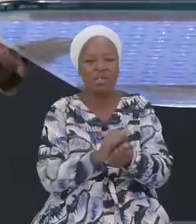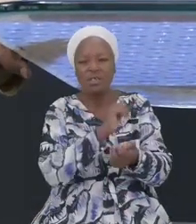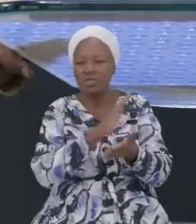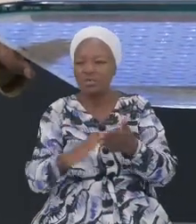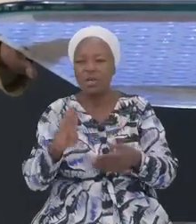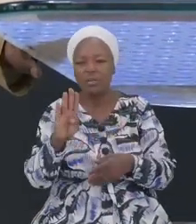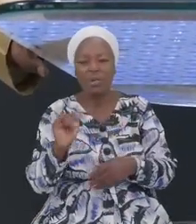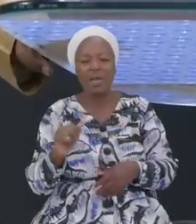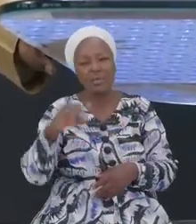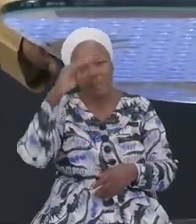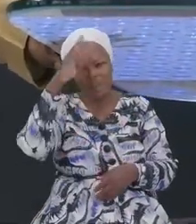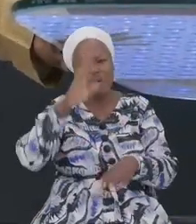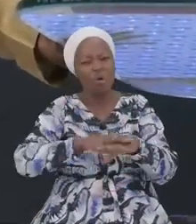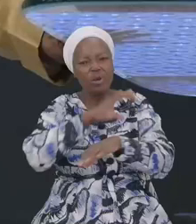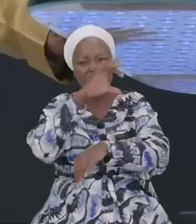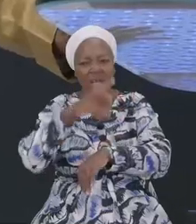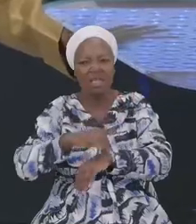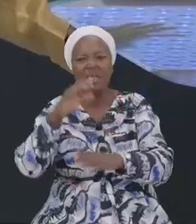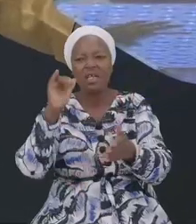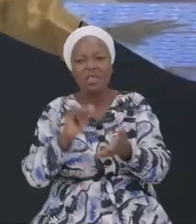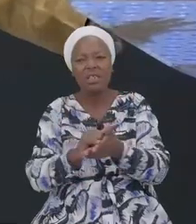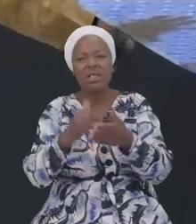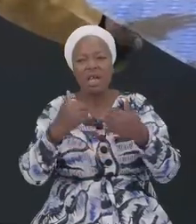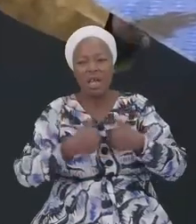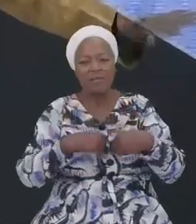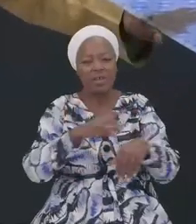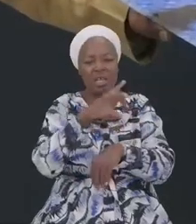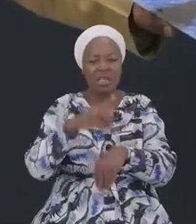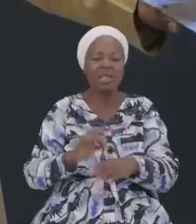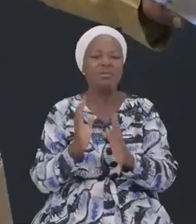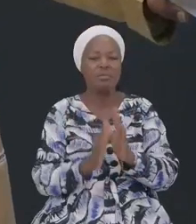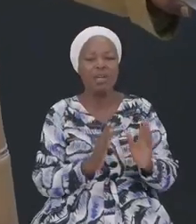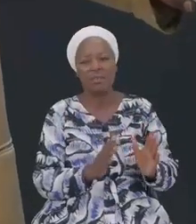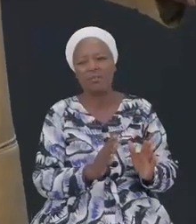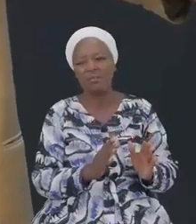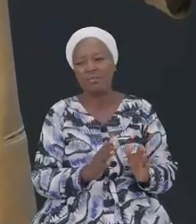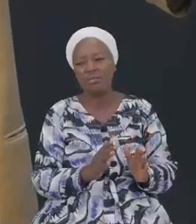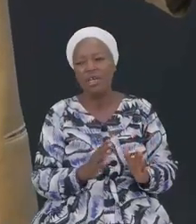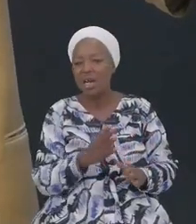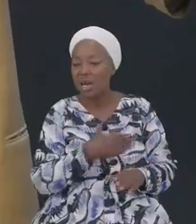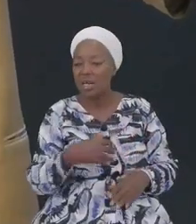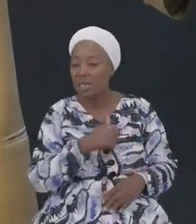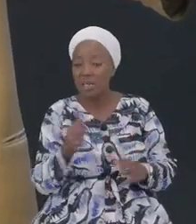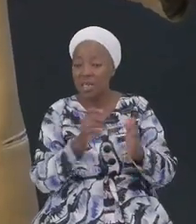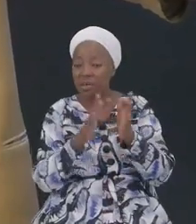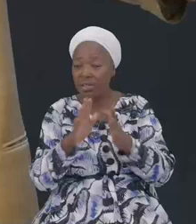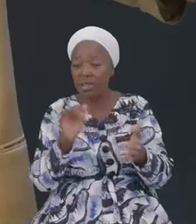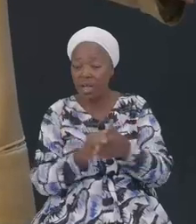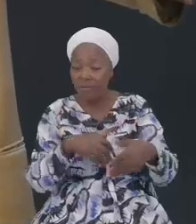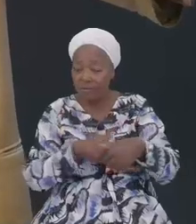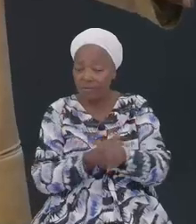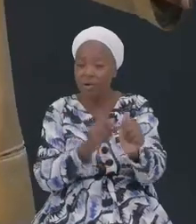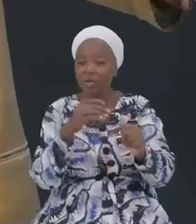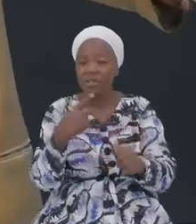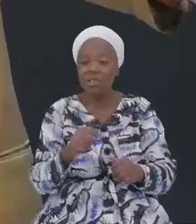hommes sur la terre qui ont des programmes terrestres. Les chrétiens qui suivent le